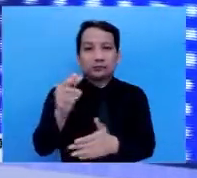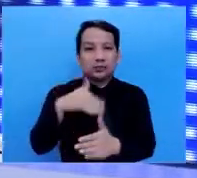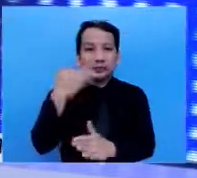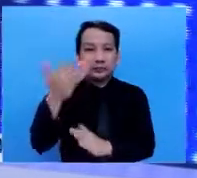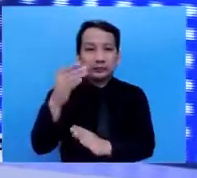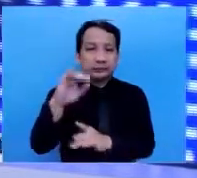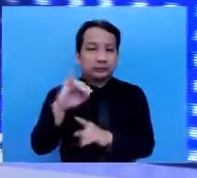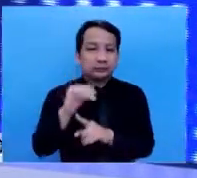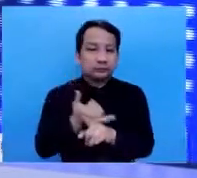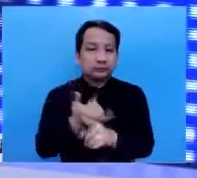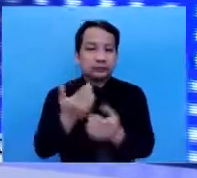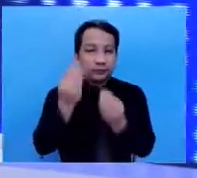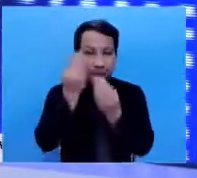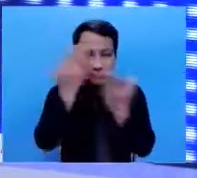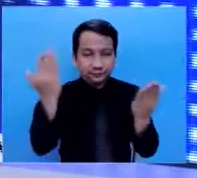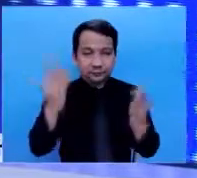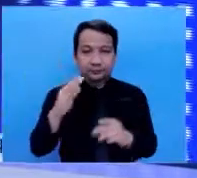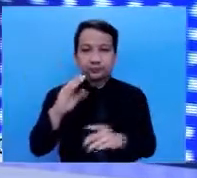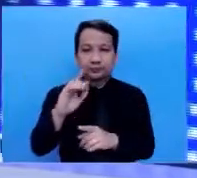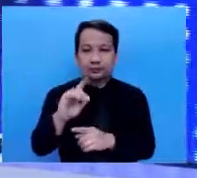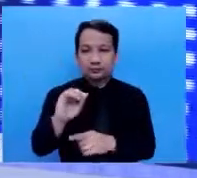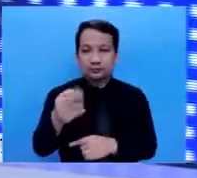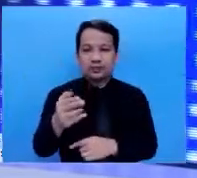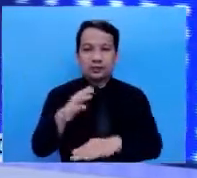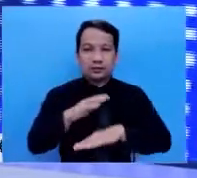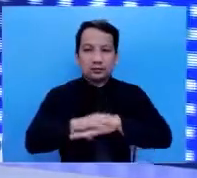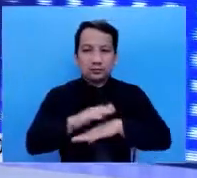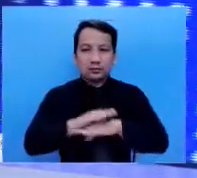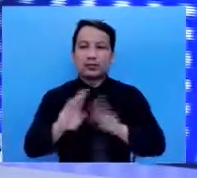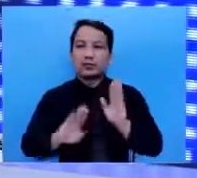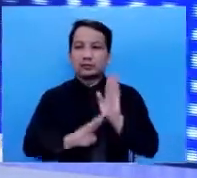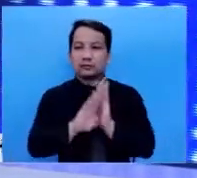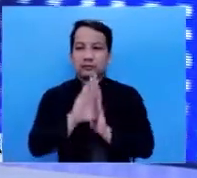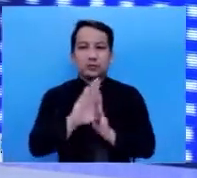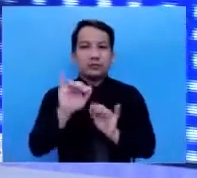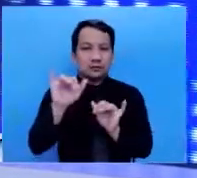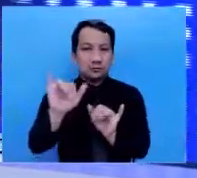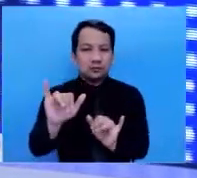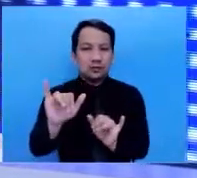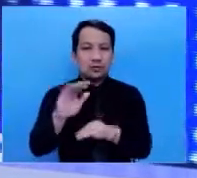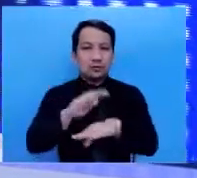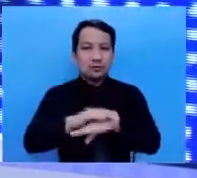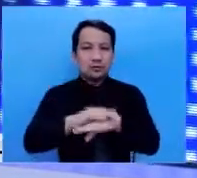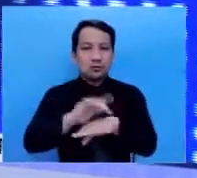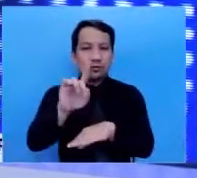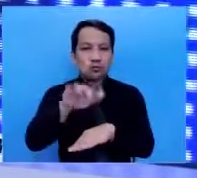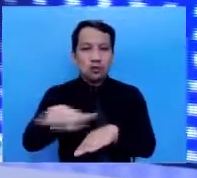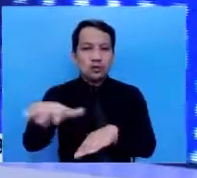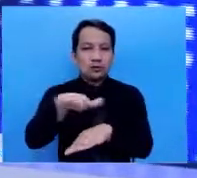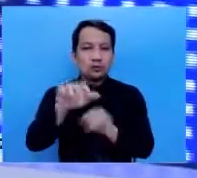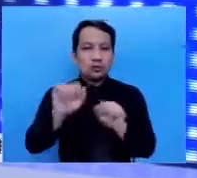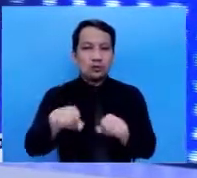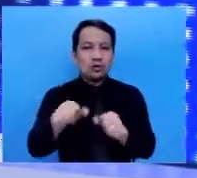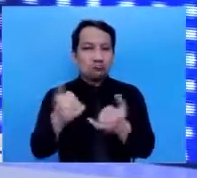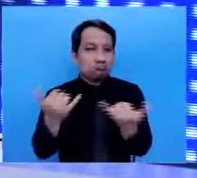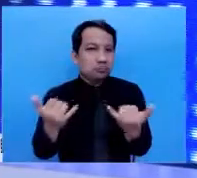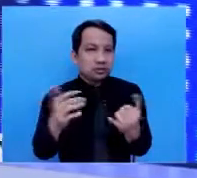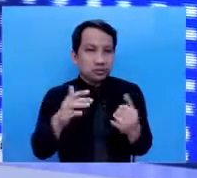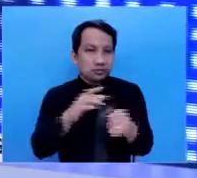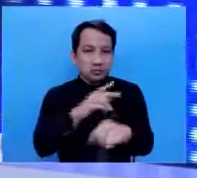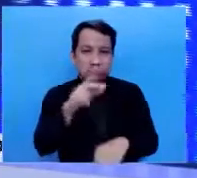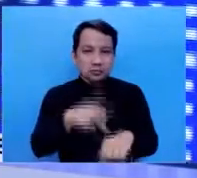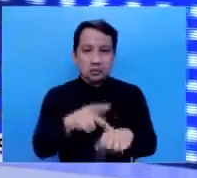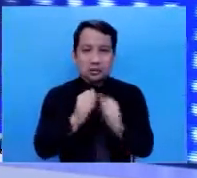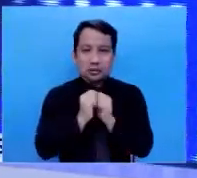Department of Health. Sa kabila ng banta ng bagong surge, nananatili naman sa alert level 1 status ang maraming lugar sa bansa, kabilang na